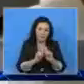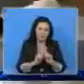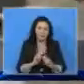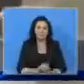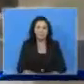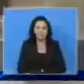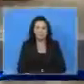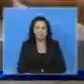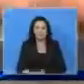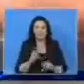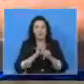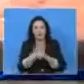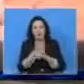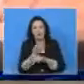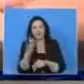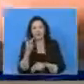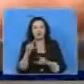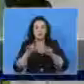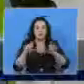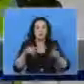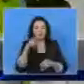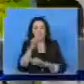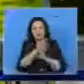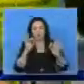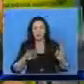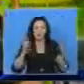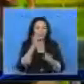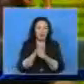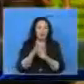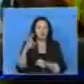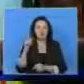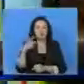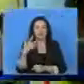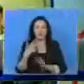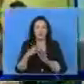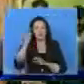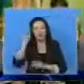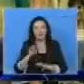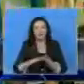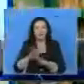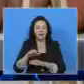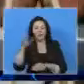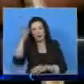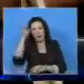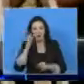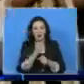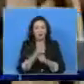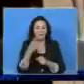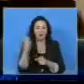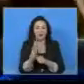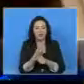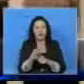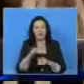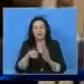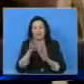рулон джакибаев преподает в первую шубар курдовской школе художественный труд уже 125 его учеников выполнили научные работы одна из них